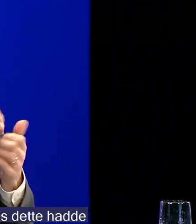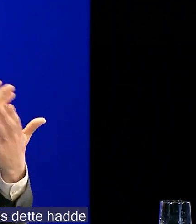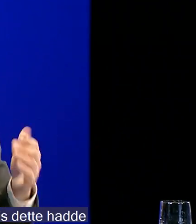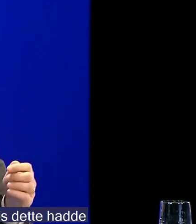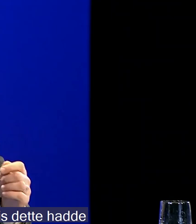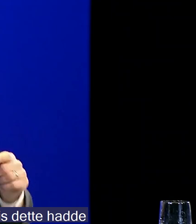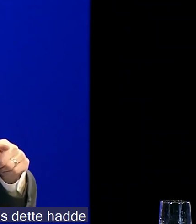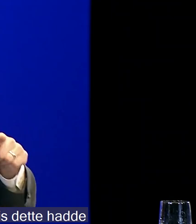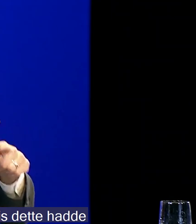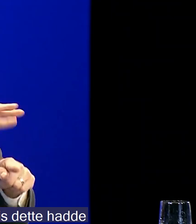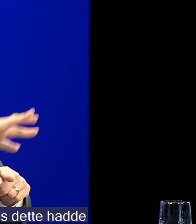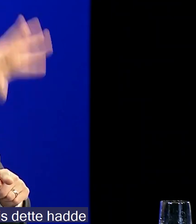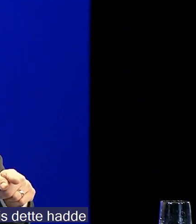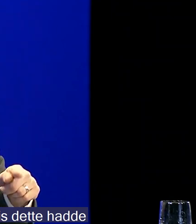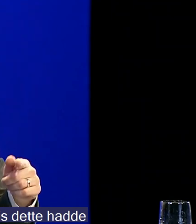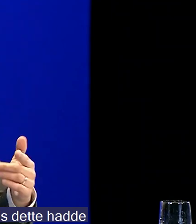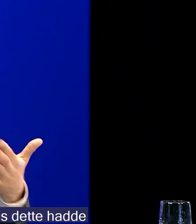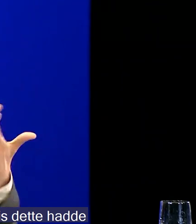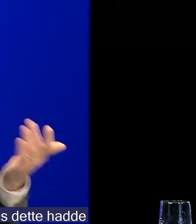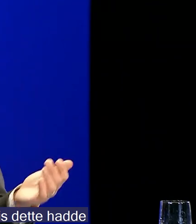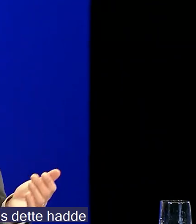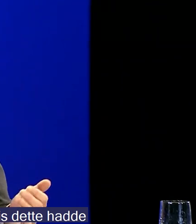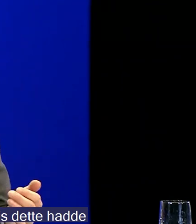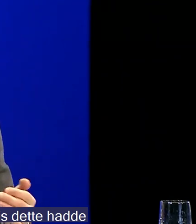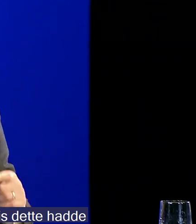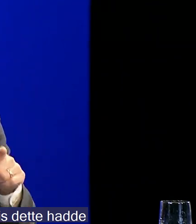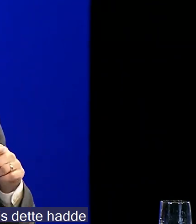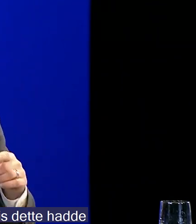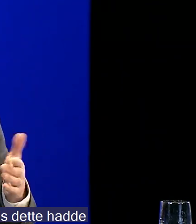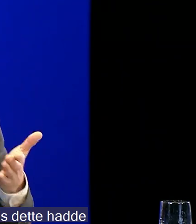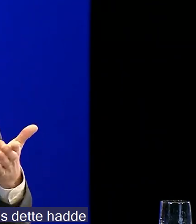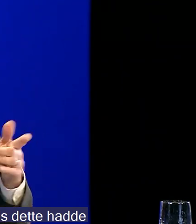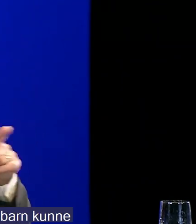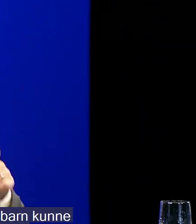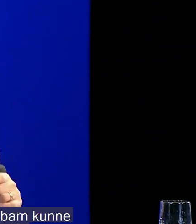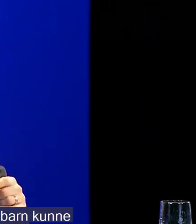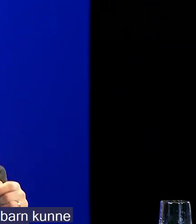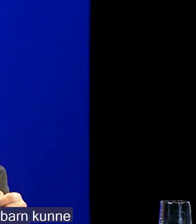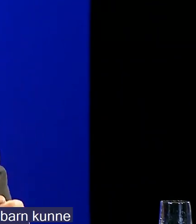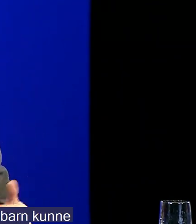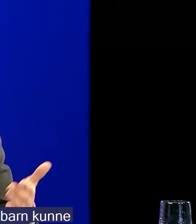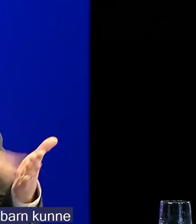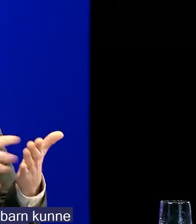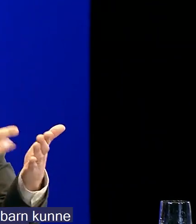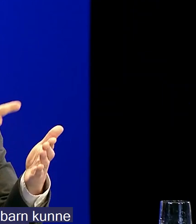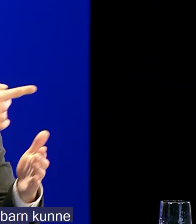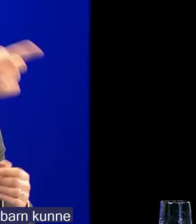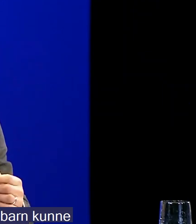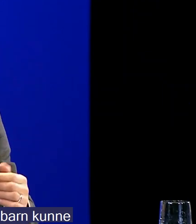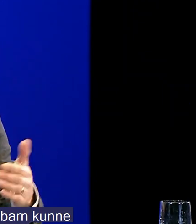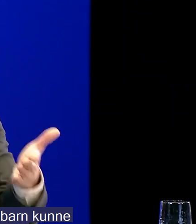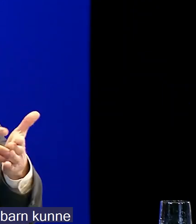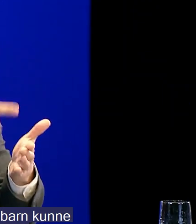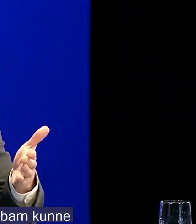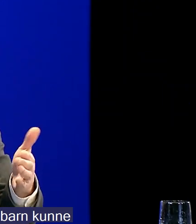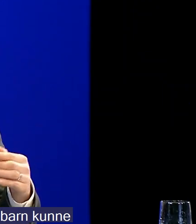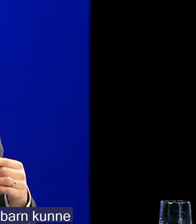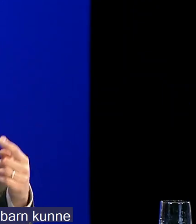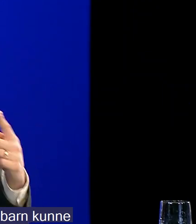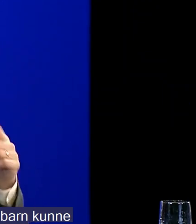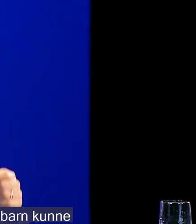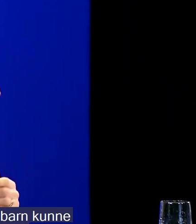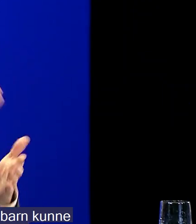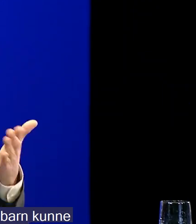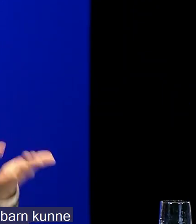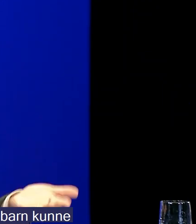Så da kan Helmer få et godt tilbud hvis dette hadde blitt gjennomført. Så at døve og hørselshemmede barn kunne fått et